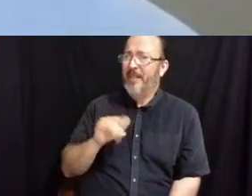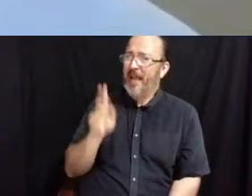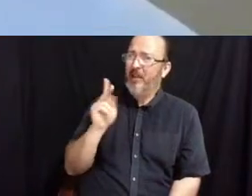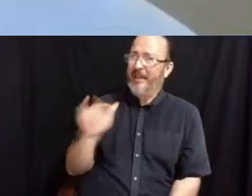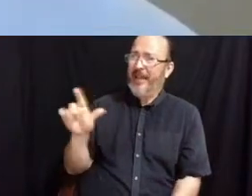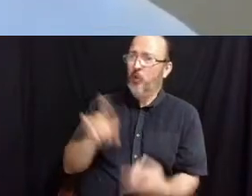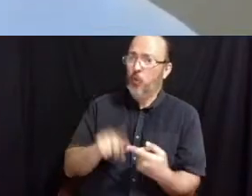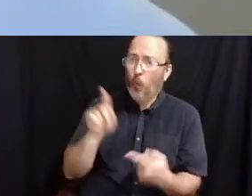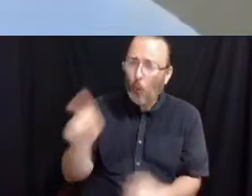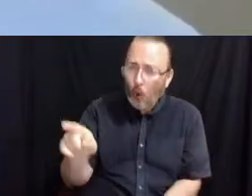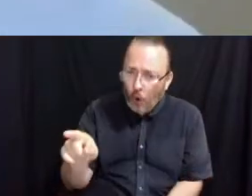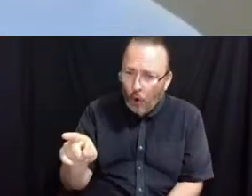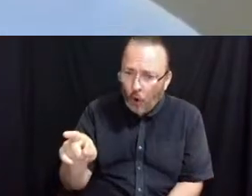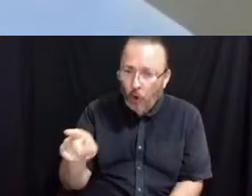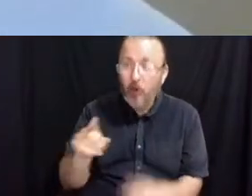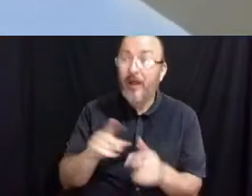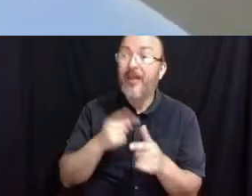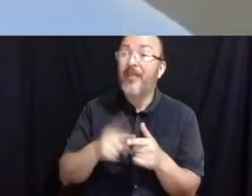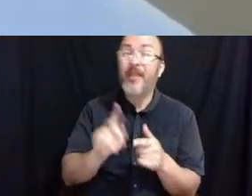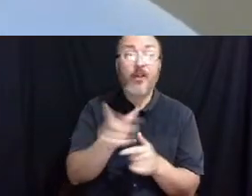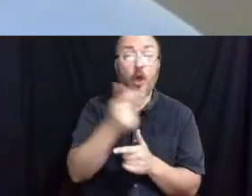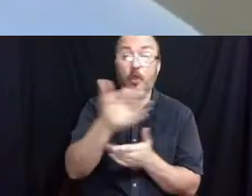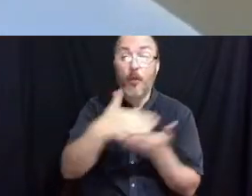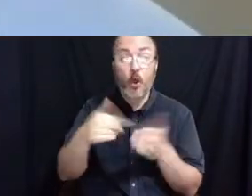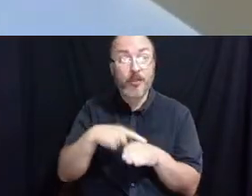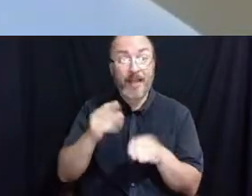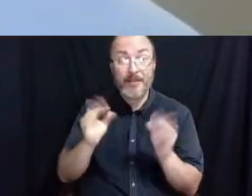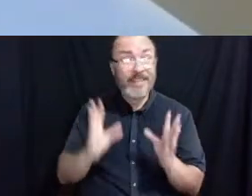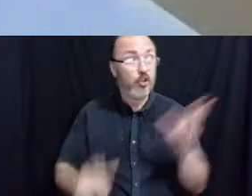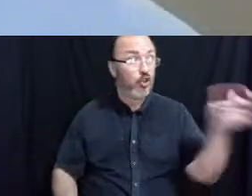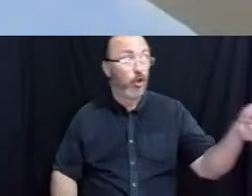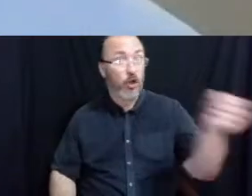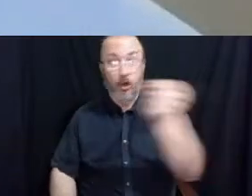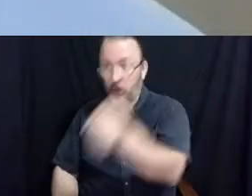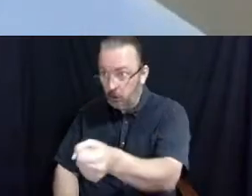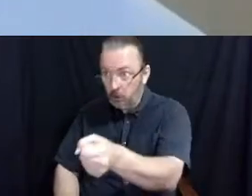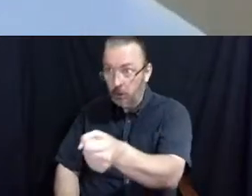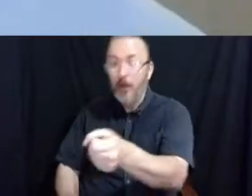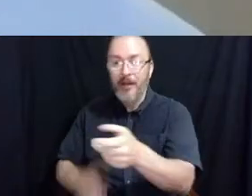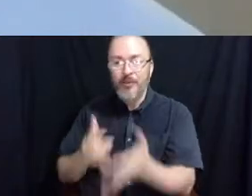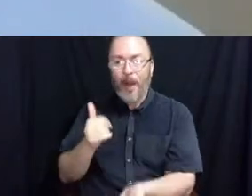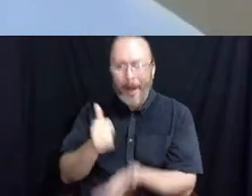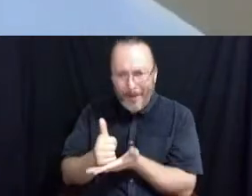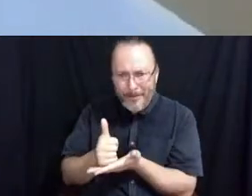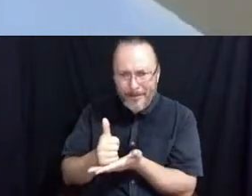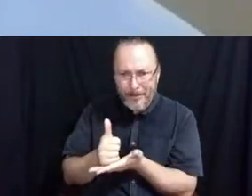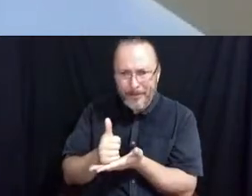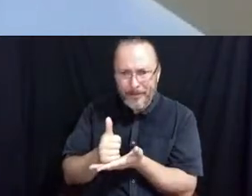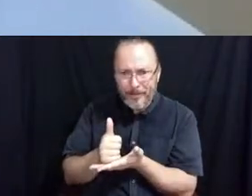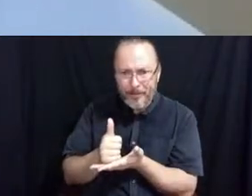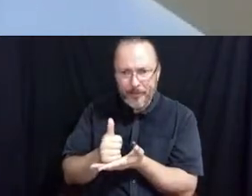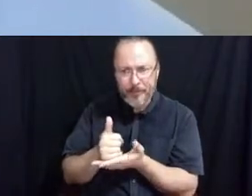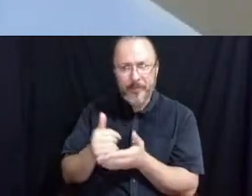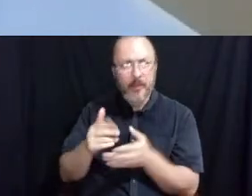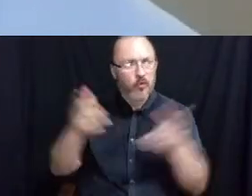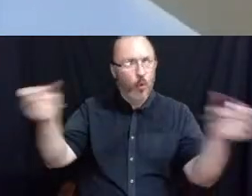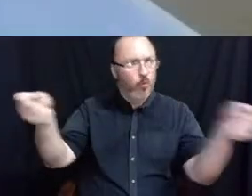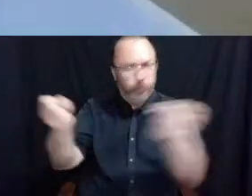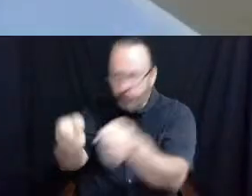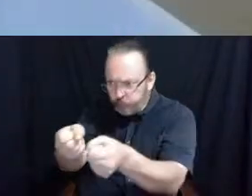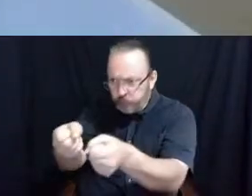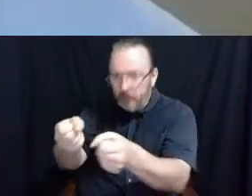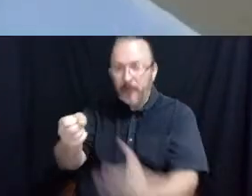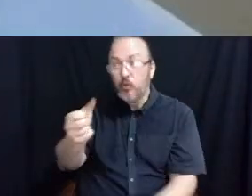elle était fatiguée, surmenée. Et donc, nous avons ajouté une enseignante dans sa salle de classe pour qu'elle ait plus de temps, pour assurer la planification,